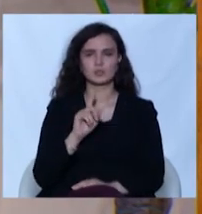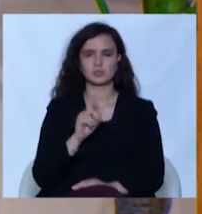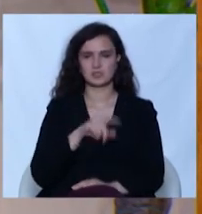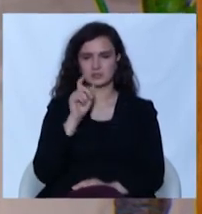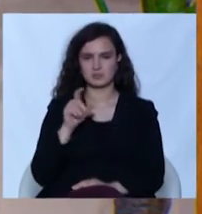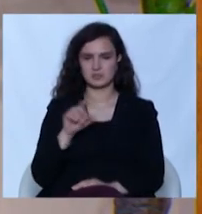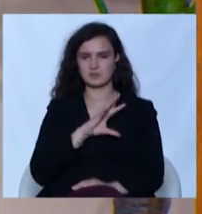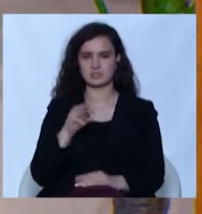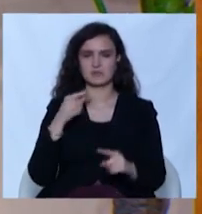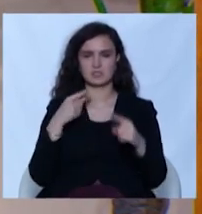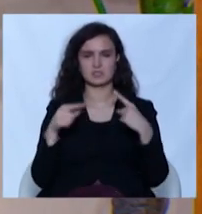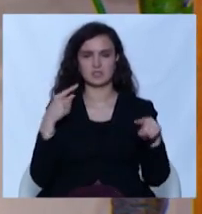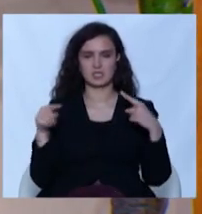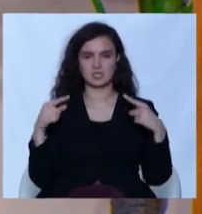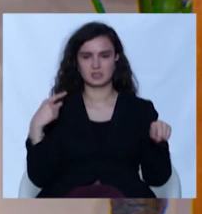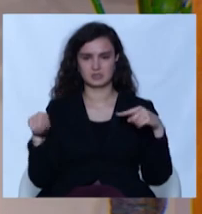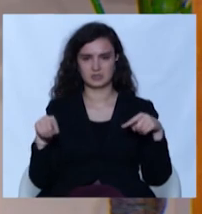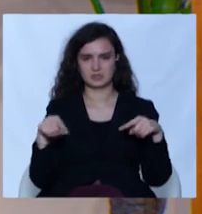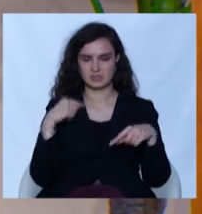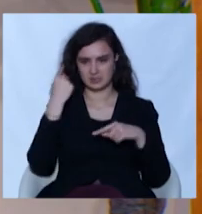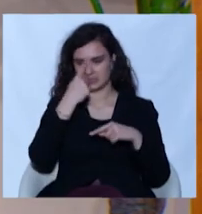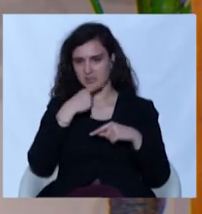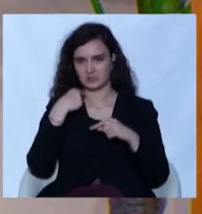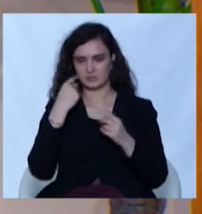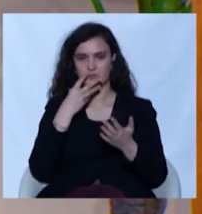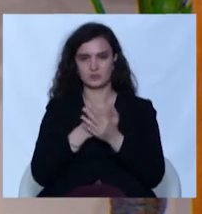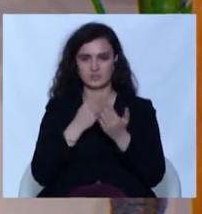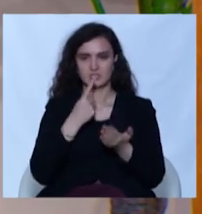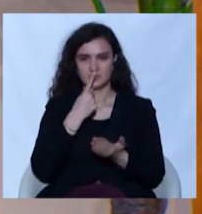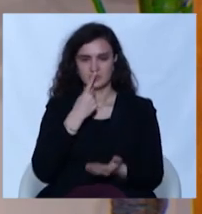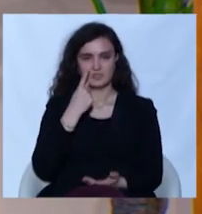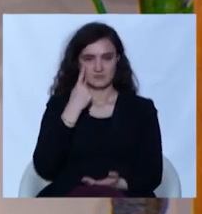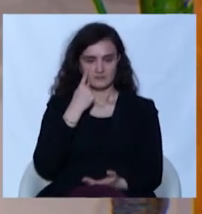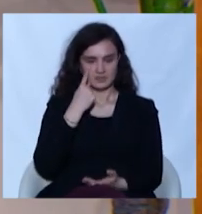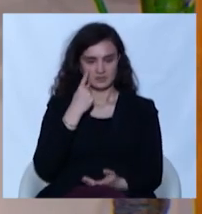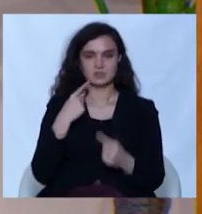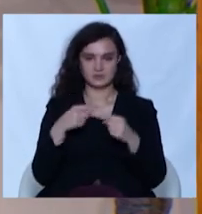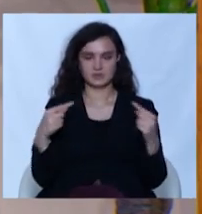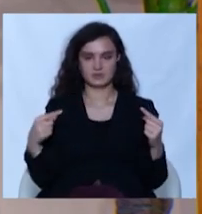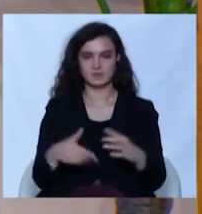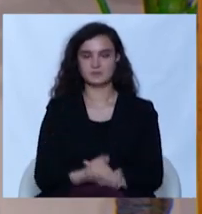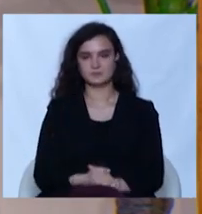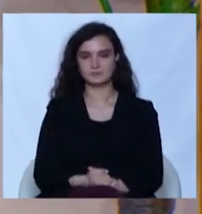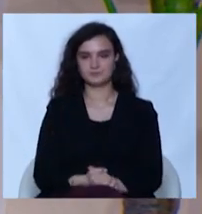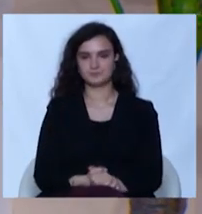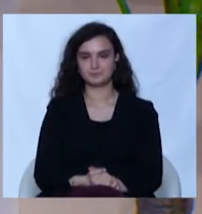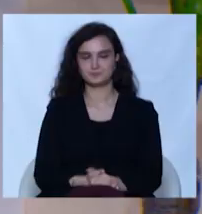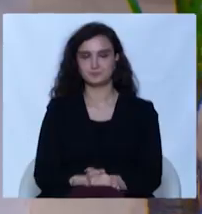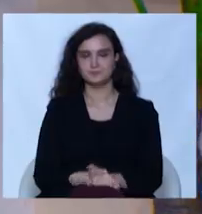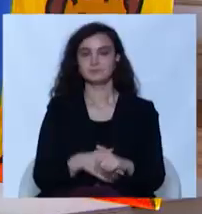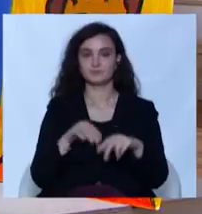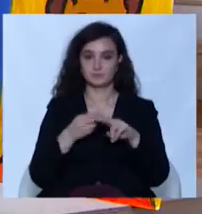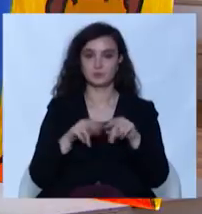ადამიანს სხვადასხვანაირი სახის ნაკვთები გვაქვს, ღერი, თვალი, ხო, სხვადასხვა გვაქვს. ამიტომ ესეც